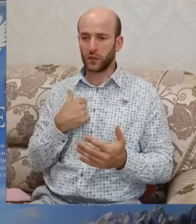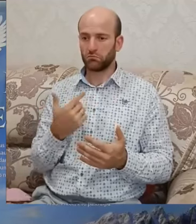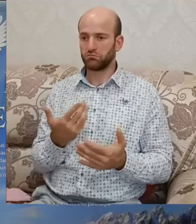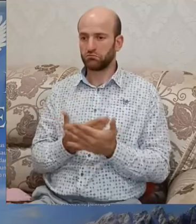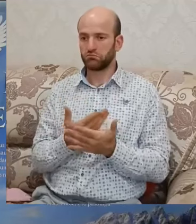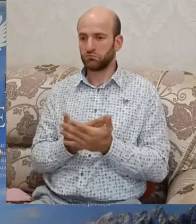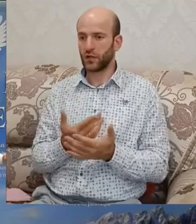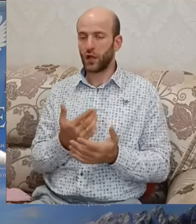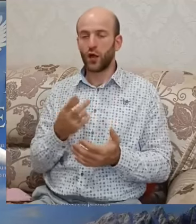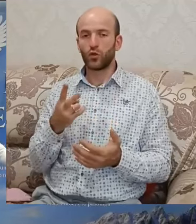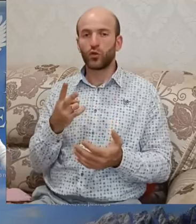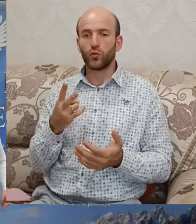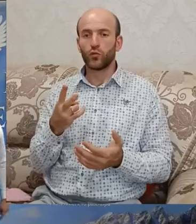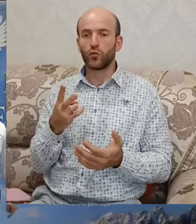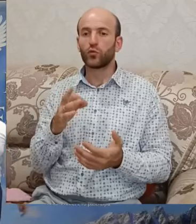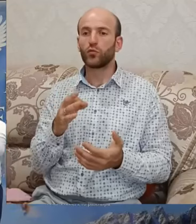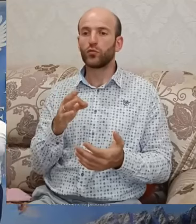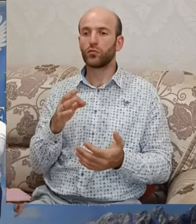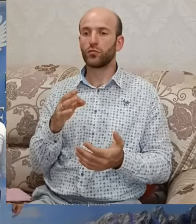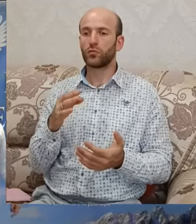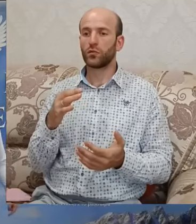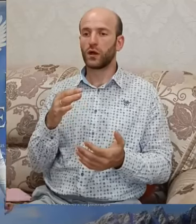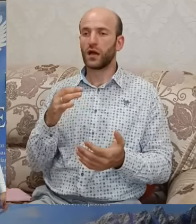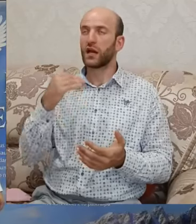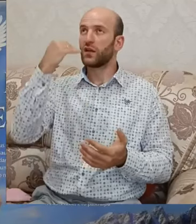Ir ne dėl tikro išrinkimo.